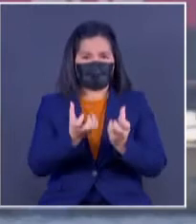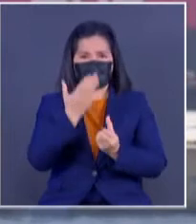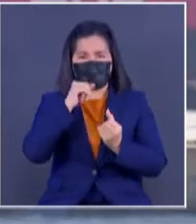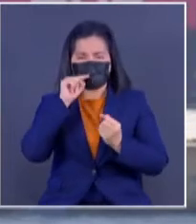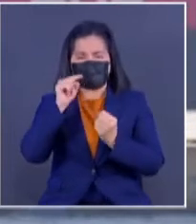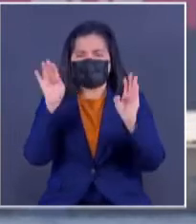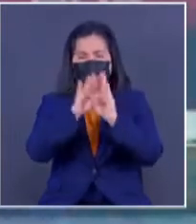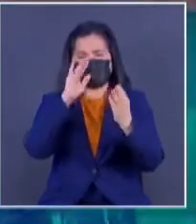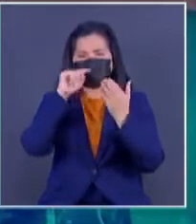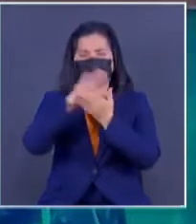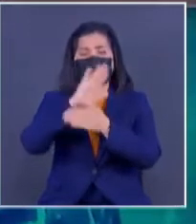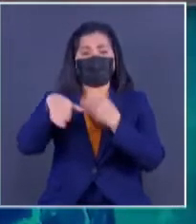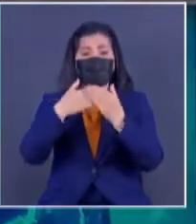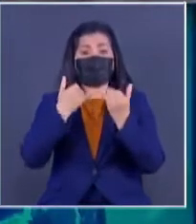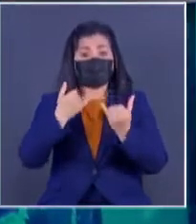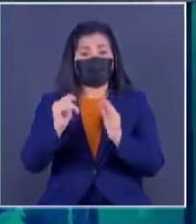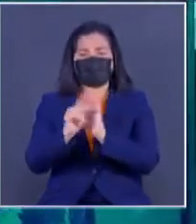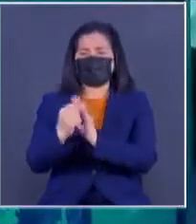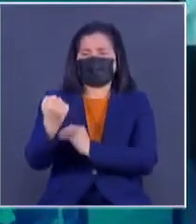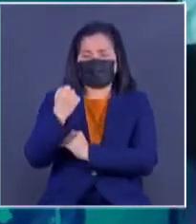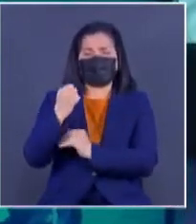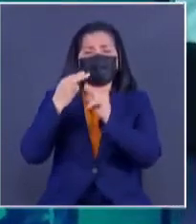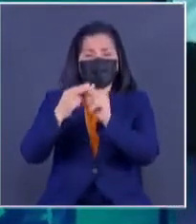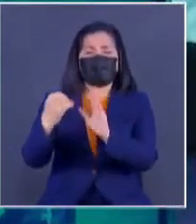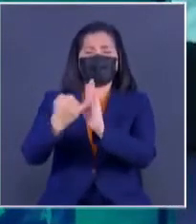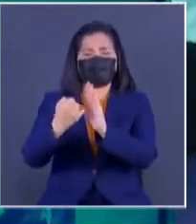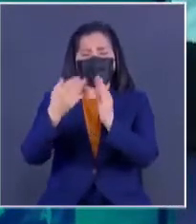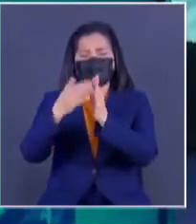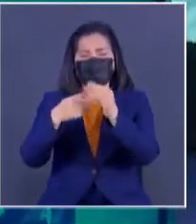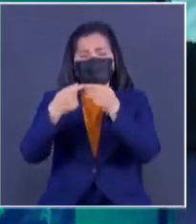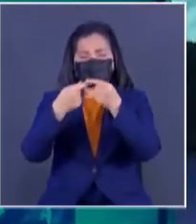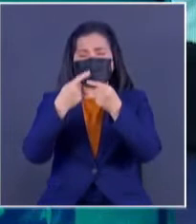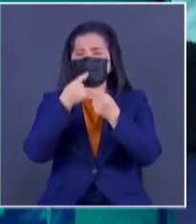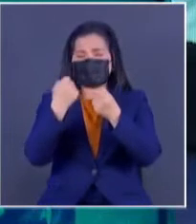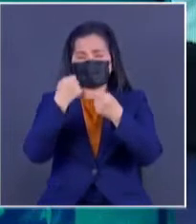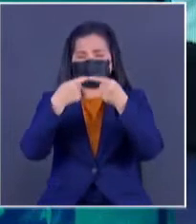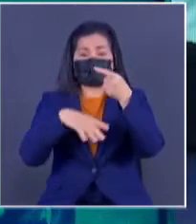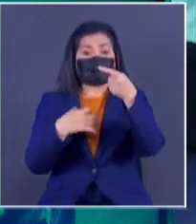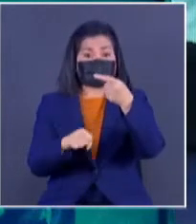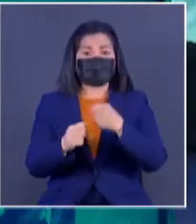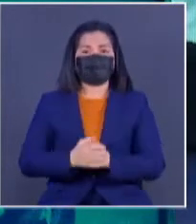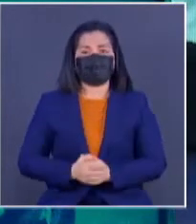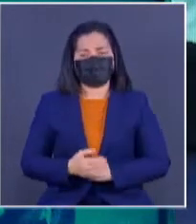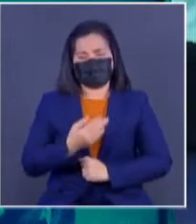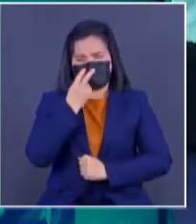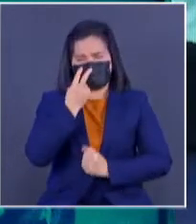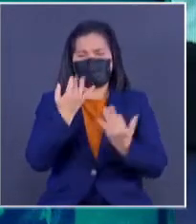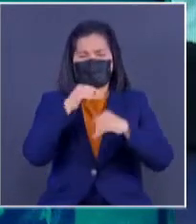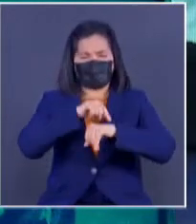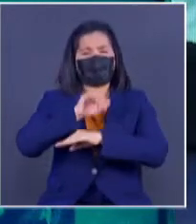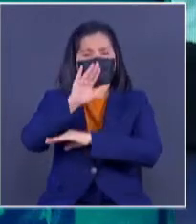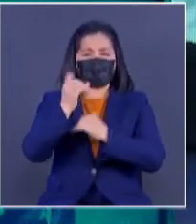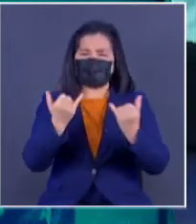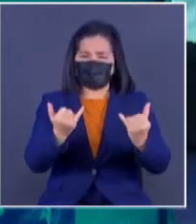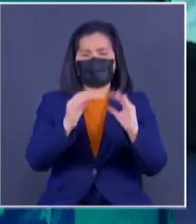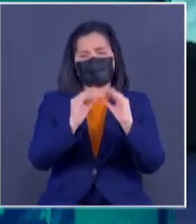งประเทศตอนนี้เป็นมาตรการที่เข้มงวดในพื้นที่สีแดงเข้ม ครับ นะครับ เท่ากับว่าเดี๋ยววันนี้เราติดตามช่วงบ่ายการ